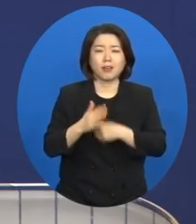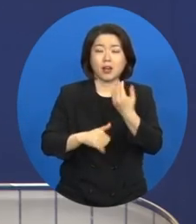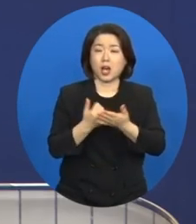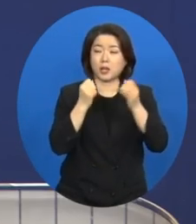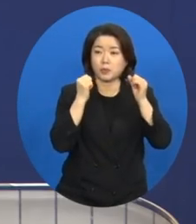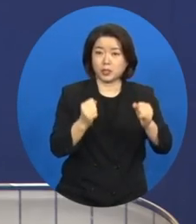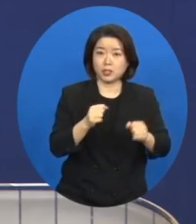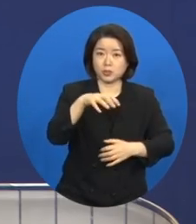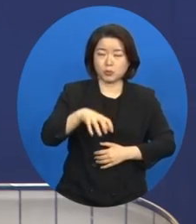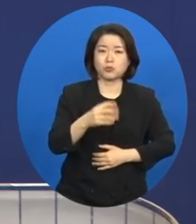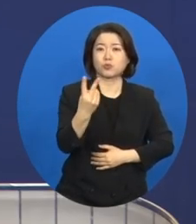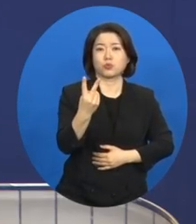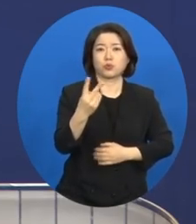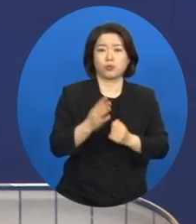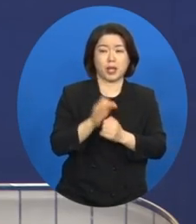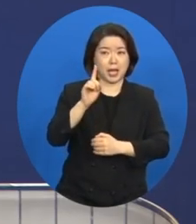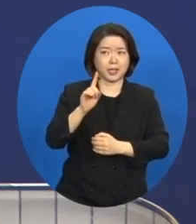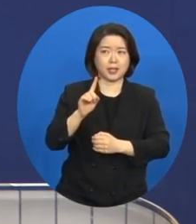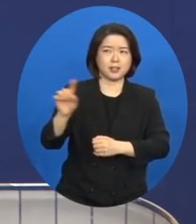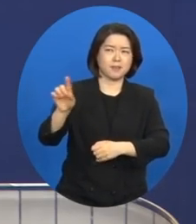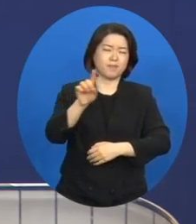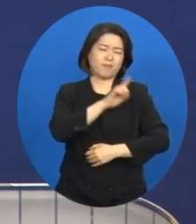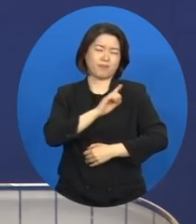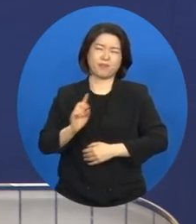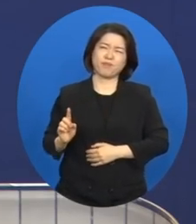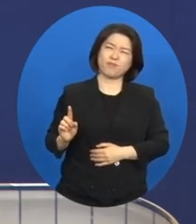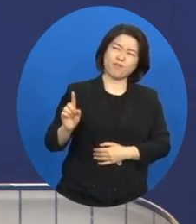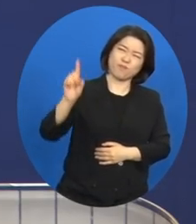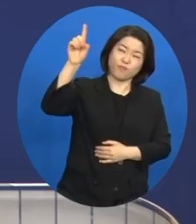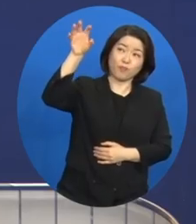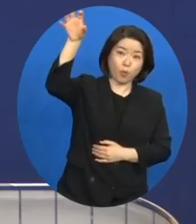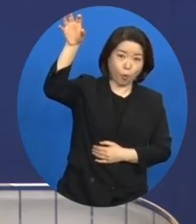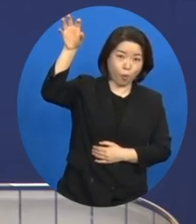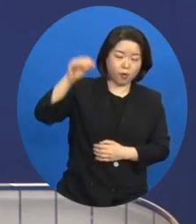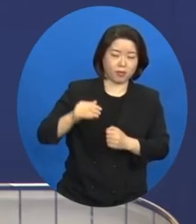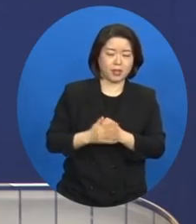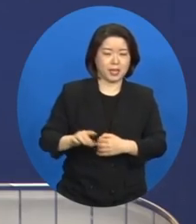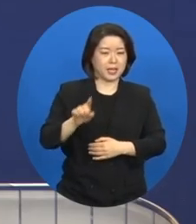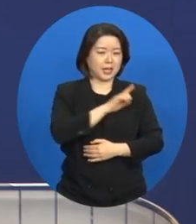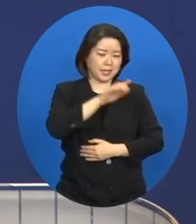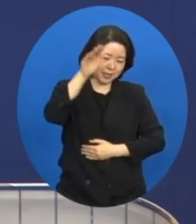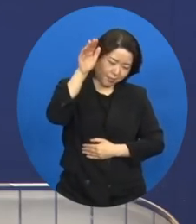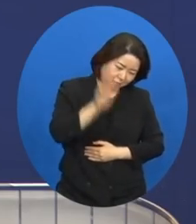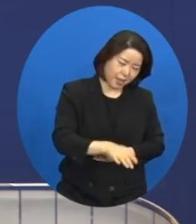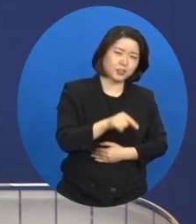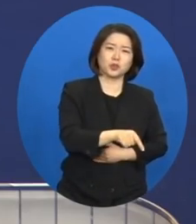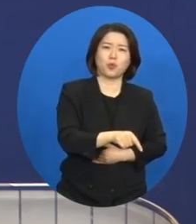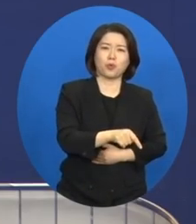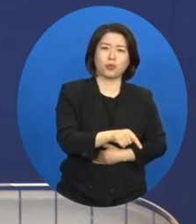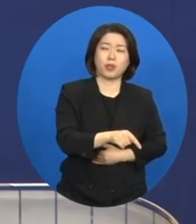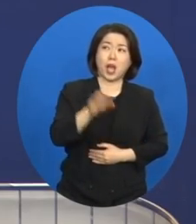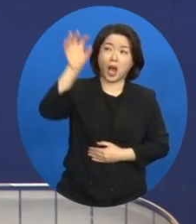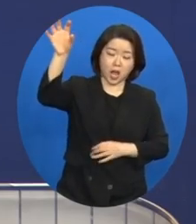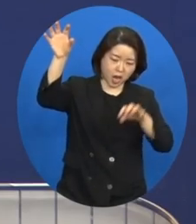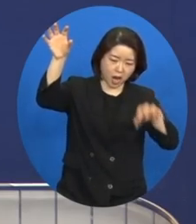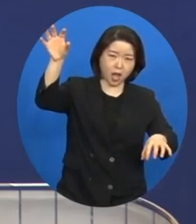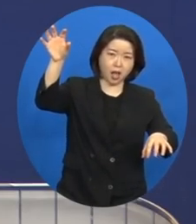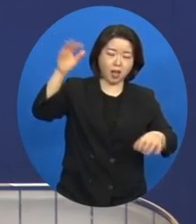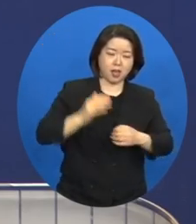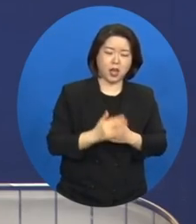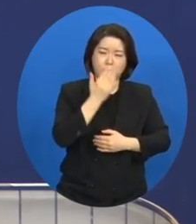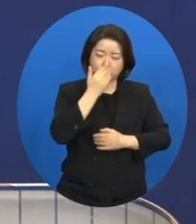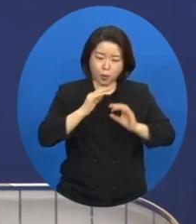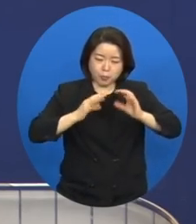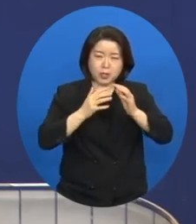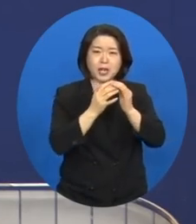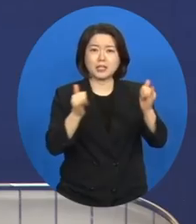두 군데예요. 하나는 가장 지극히 높으신 곳과 가장 낮은 곳이라는 거예요. 가장 낮은 겸손한 자의